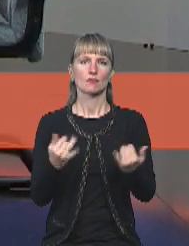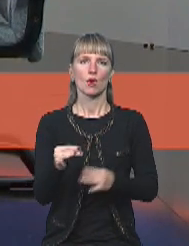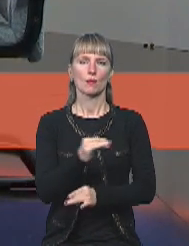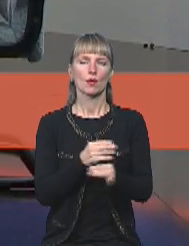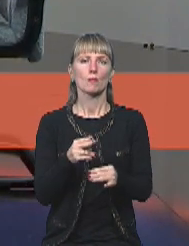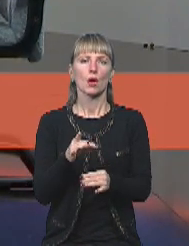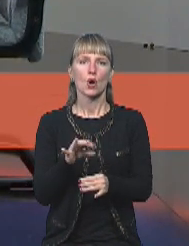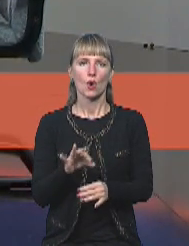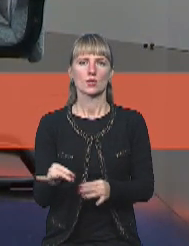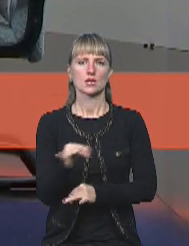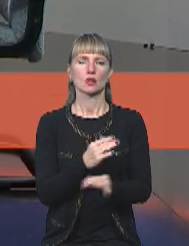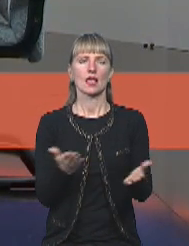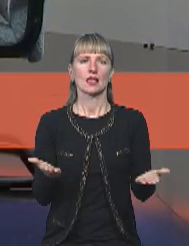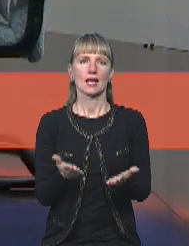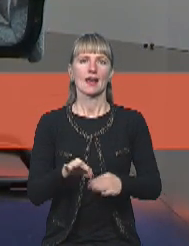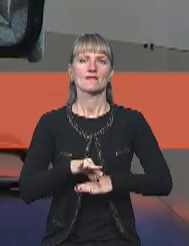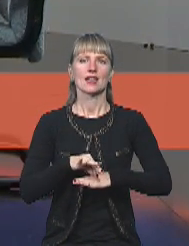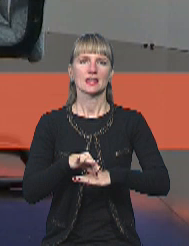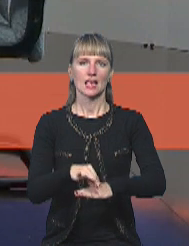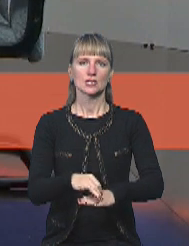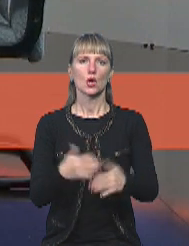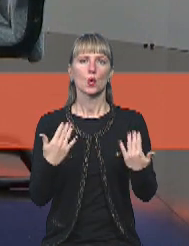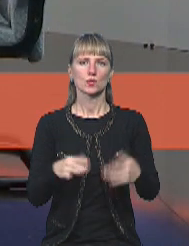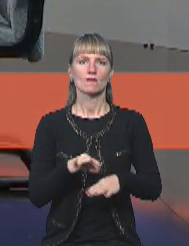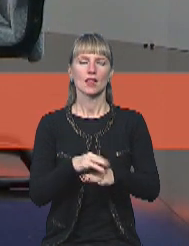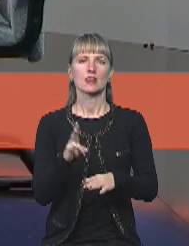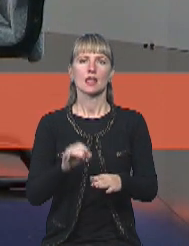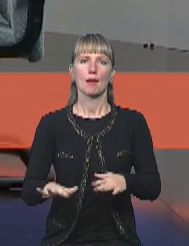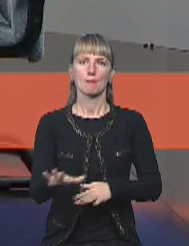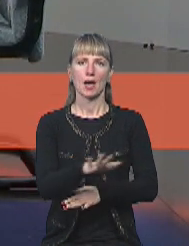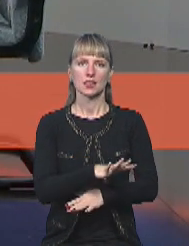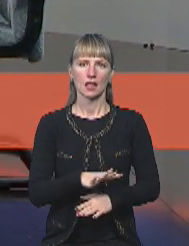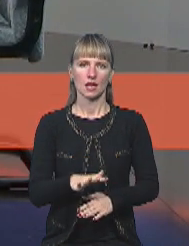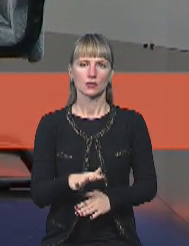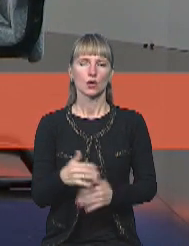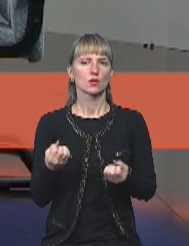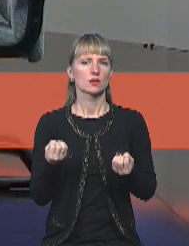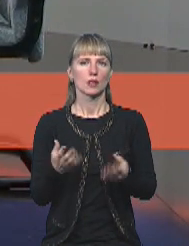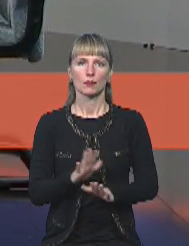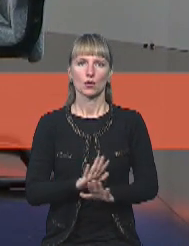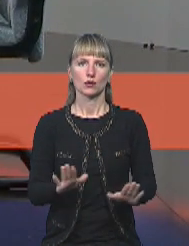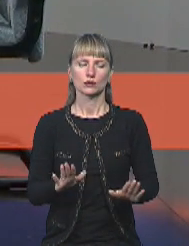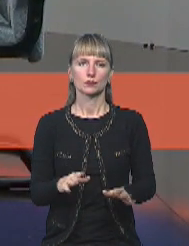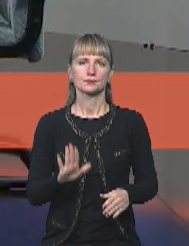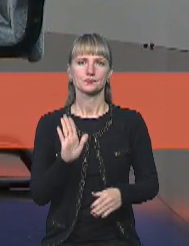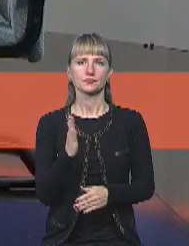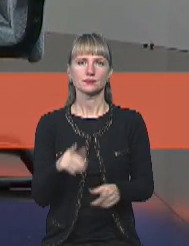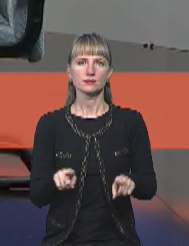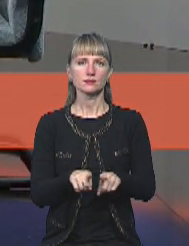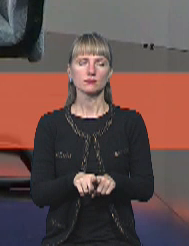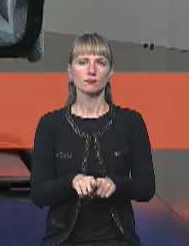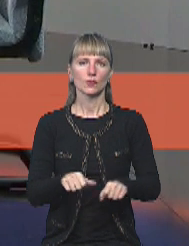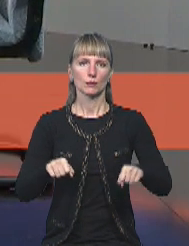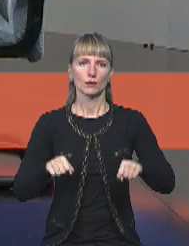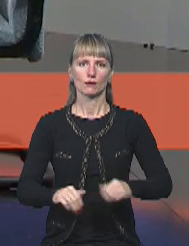про дискусію, яка ведеться і вже ведеться на майданах, вже ведеться не просто в такому